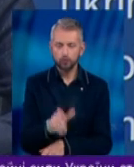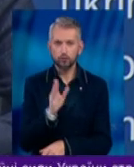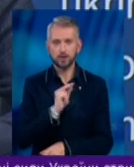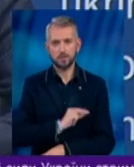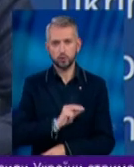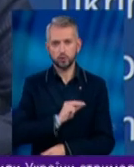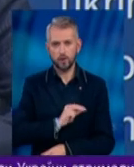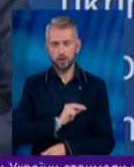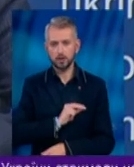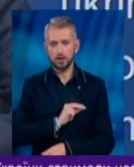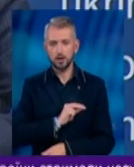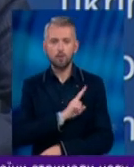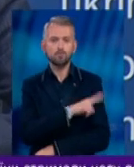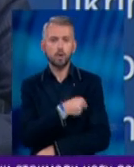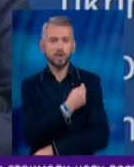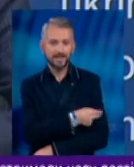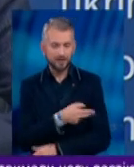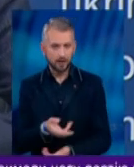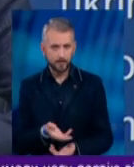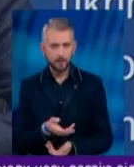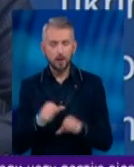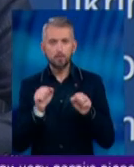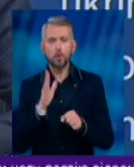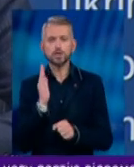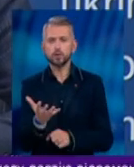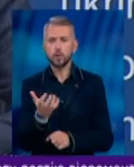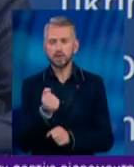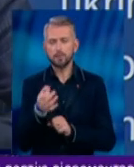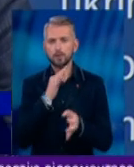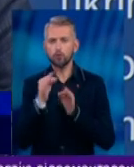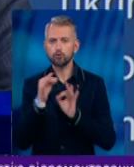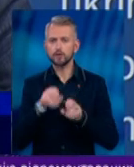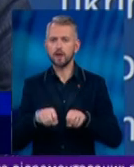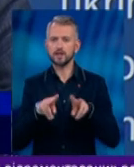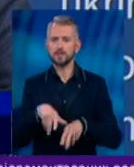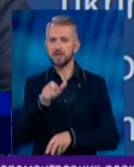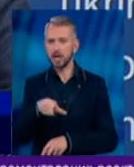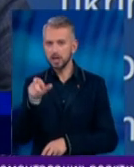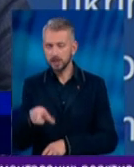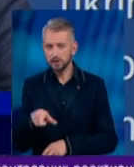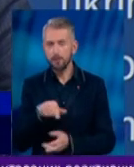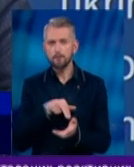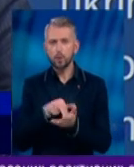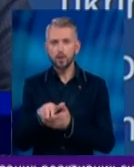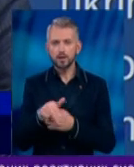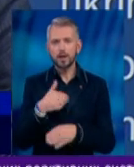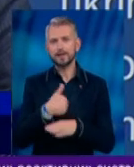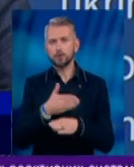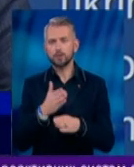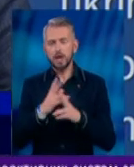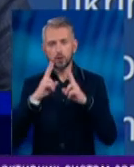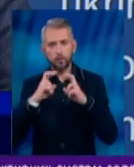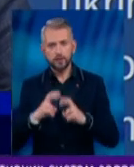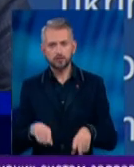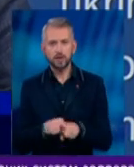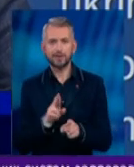працювати уже поліклініка. Тобто можна буде отримати консультації спеціалістів, пройти інструментальні обстеження,